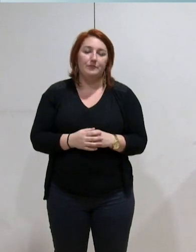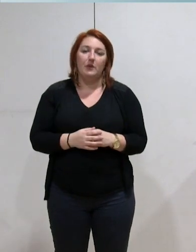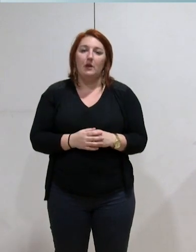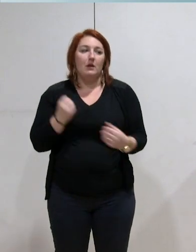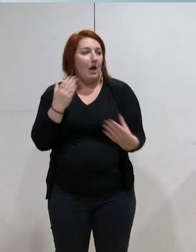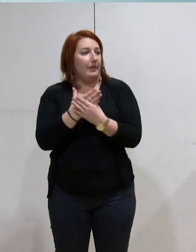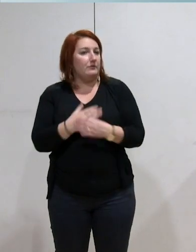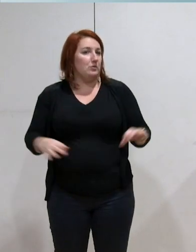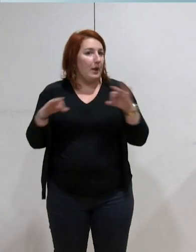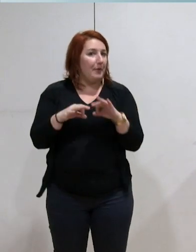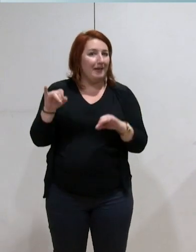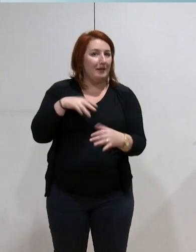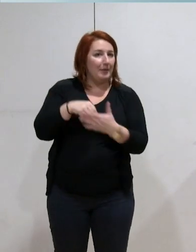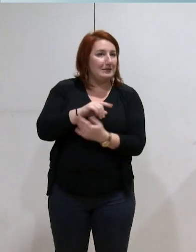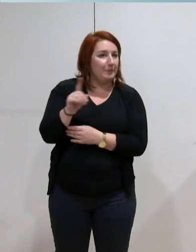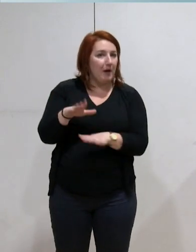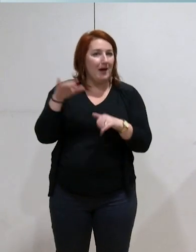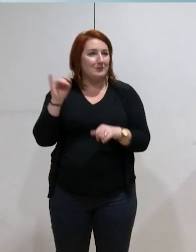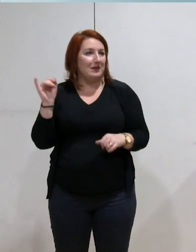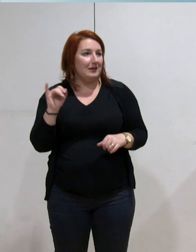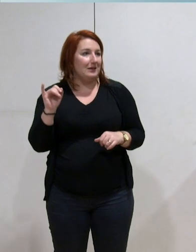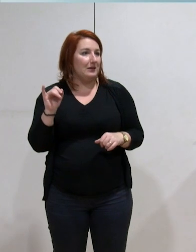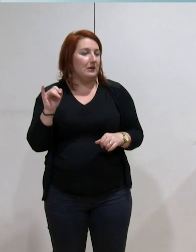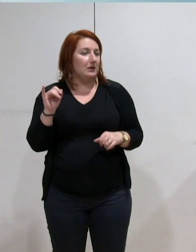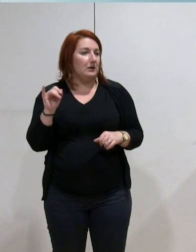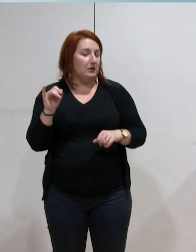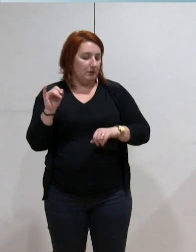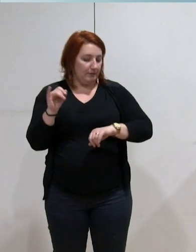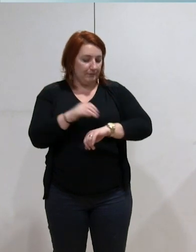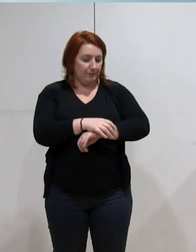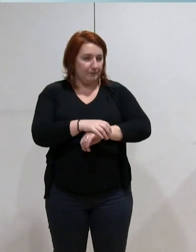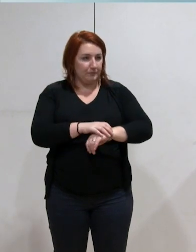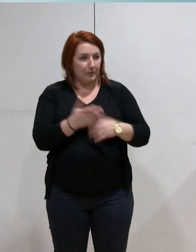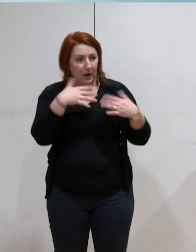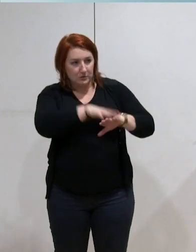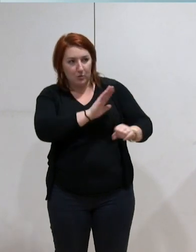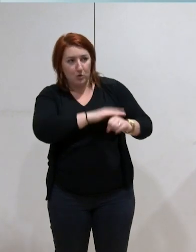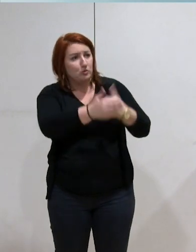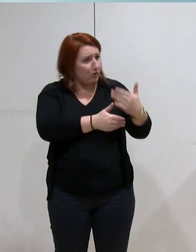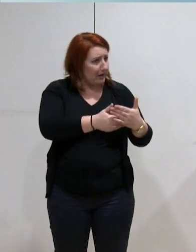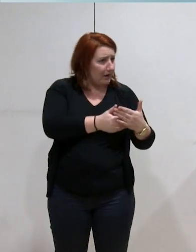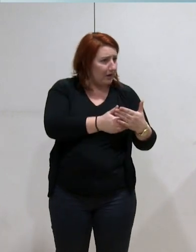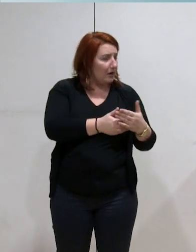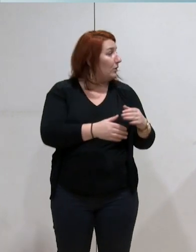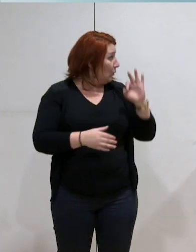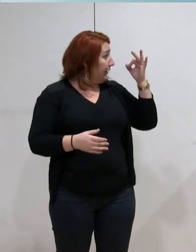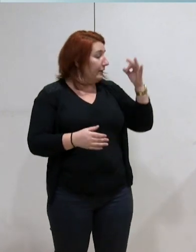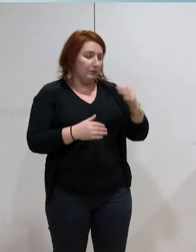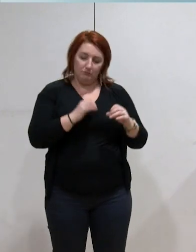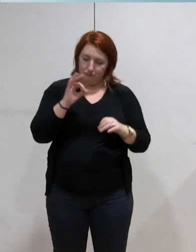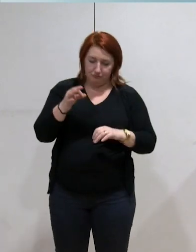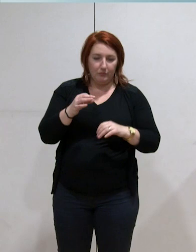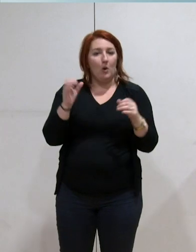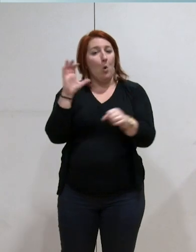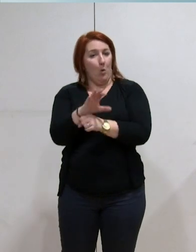qui ne prend pas part au vote qui s'abstient le rassemblement de gauche et de progrès oui